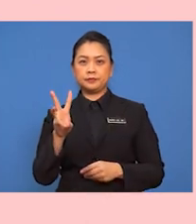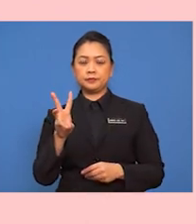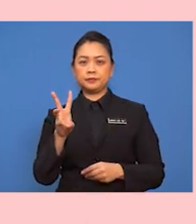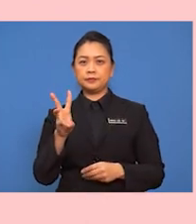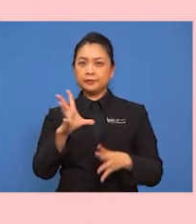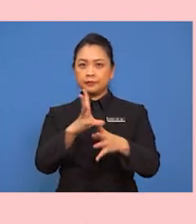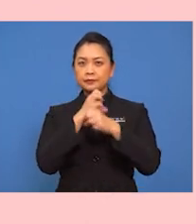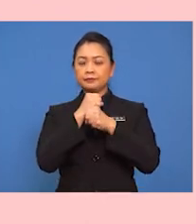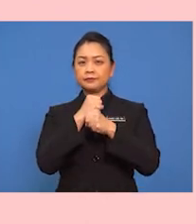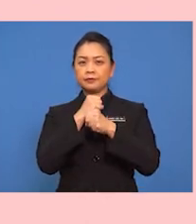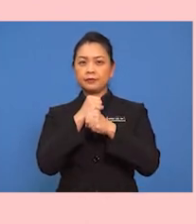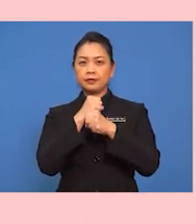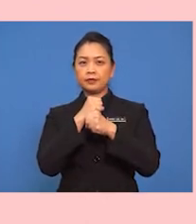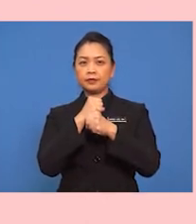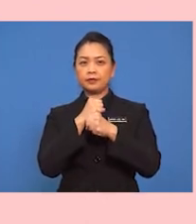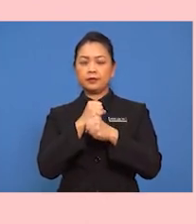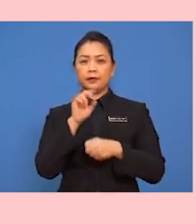Menghasilkan